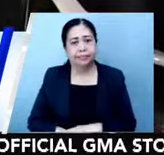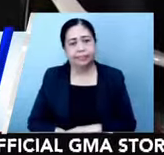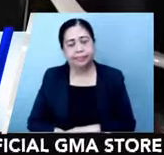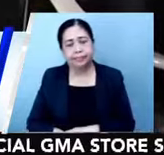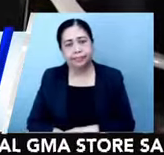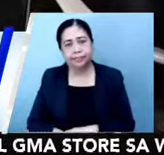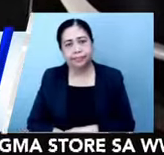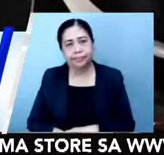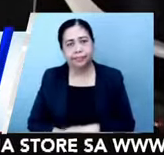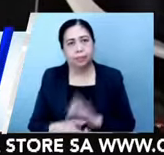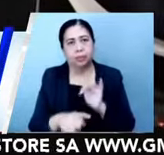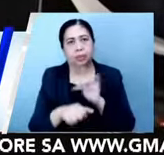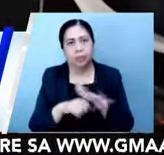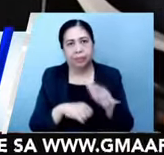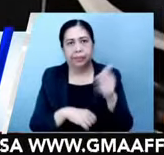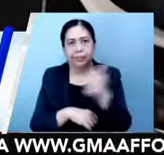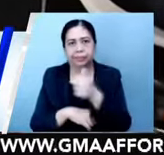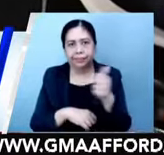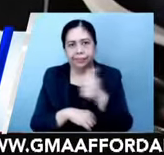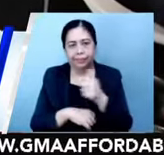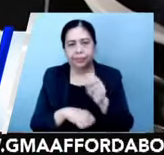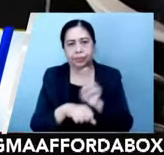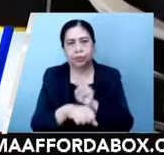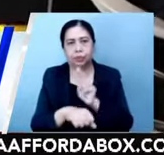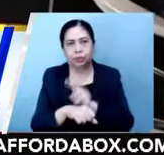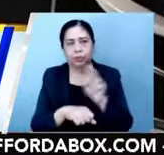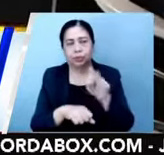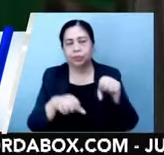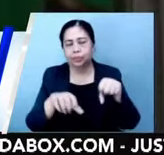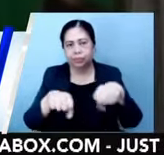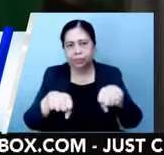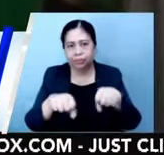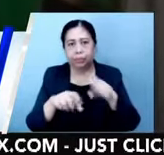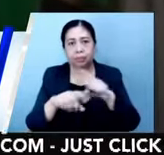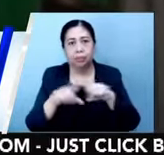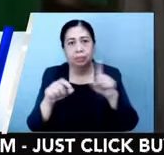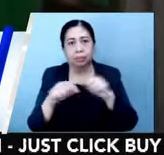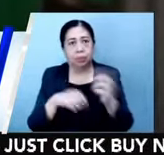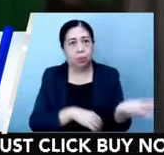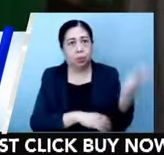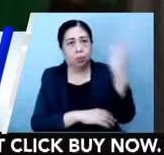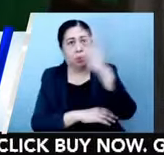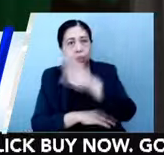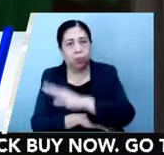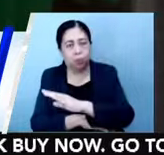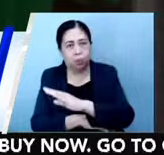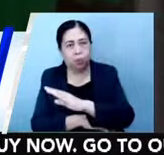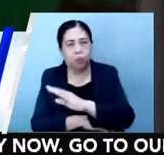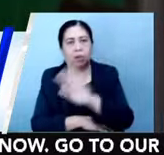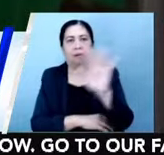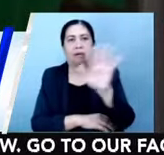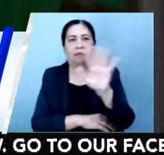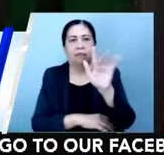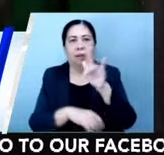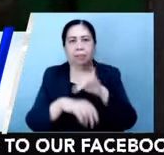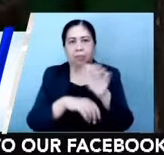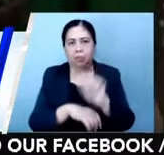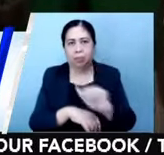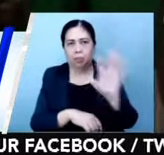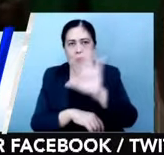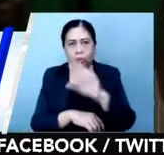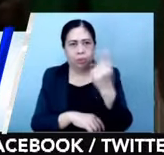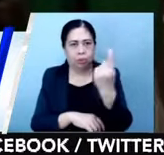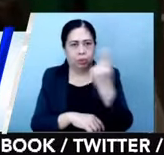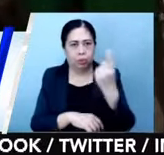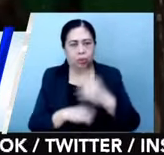Maagang pumasada si Jay gamit ang kanyang tricycle. Pero imbes na maghapong papasada, hanggang alas 5 na madaling araw lang muna raw siya. O